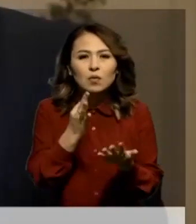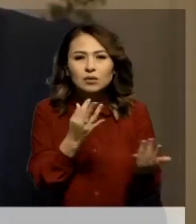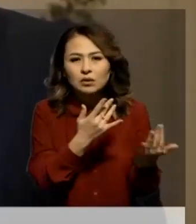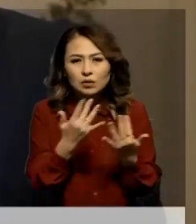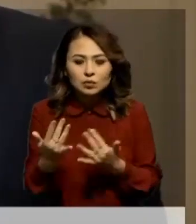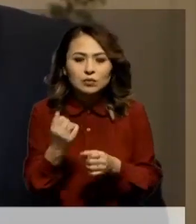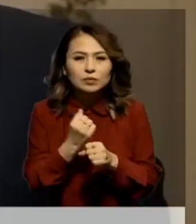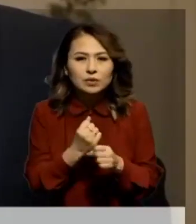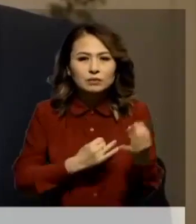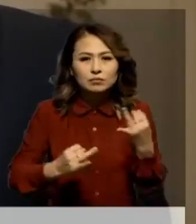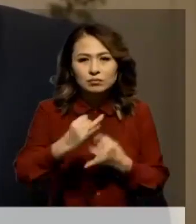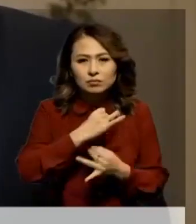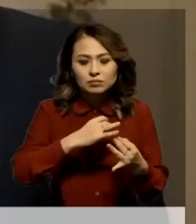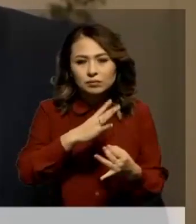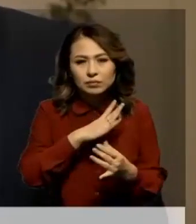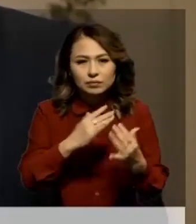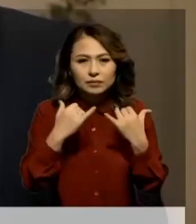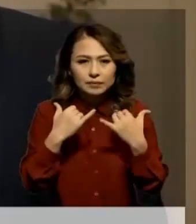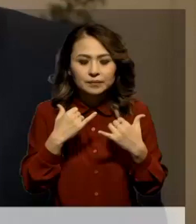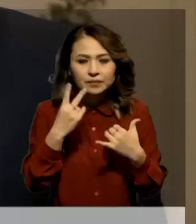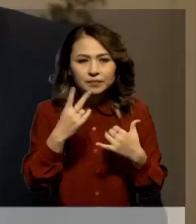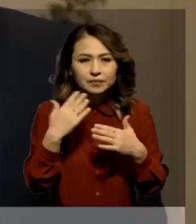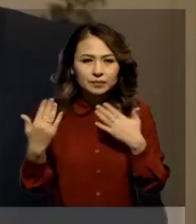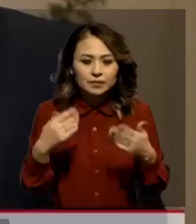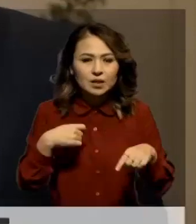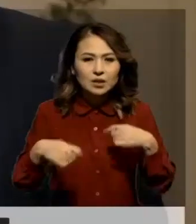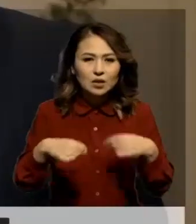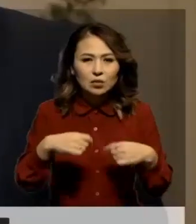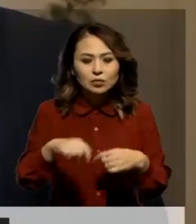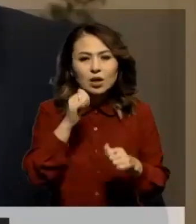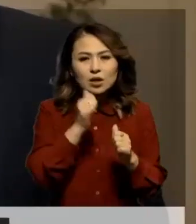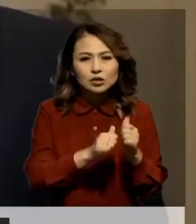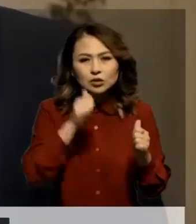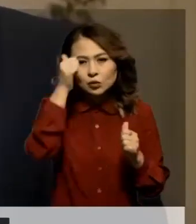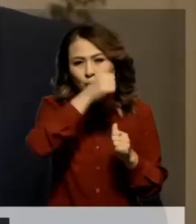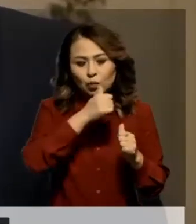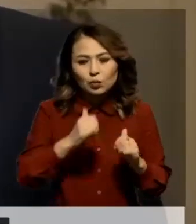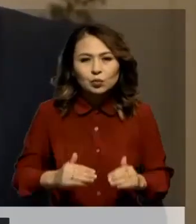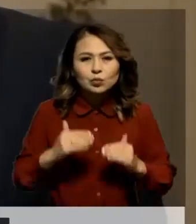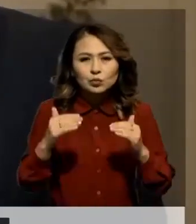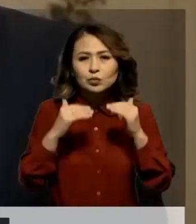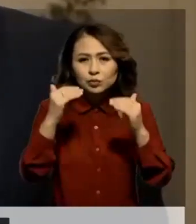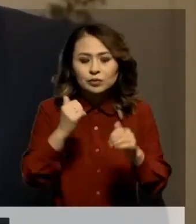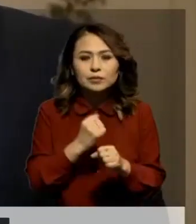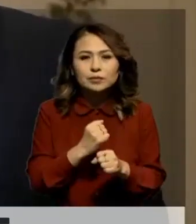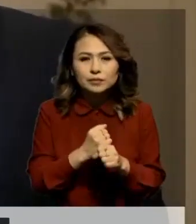мәселелерін талқыладық. Қазір екі жақты саудамыз жылдан жылға өсуде. Сонымен